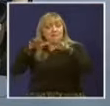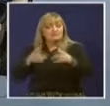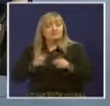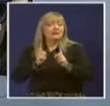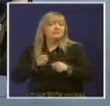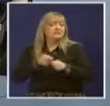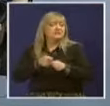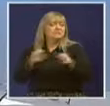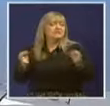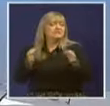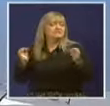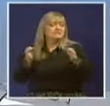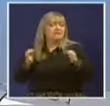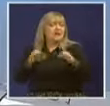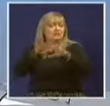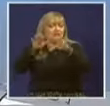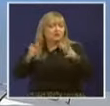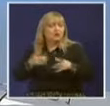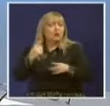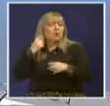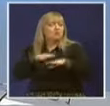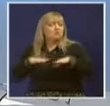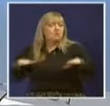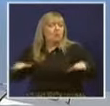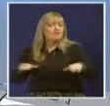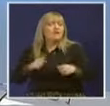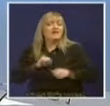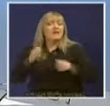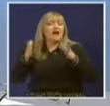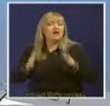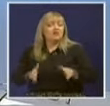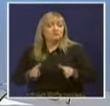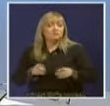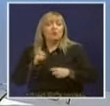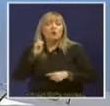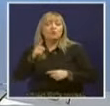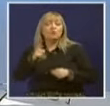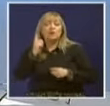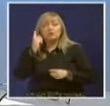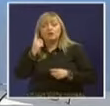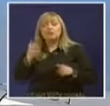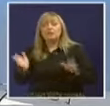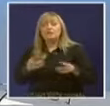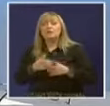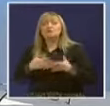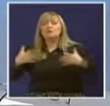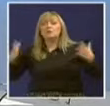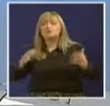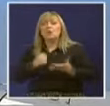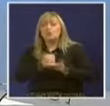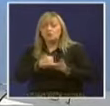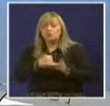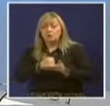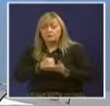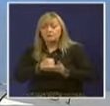специални депа, при специални условия, при специални режими. Когато едно нещо го направим свръхтоксично, то е много по-опасно,